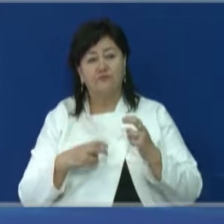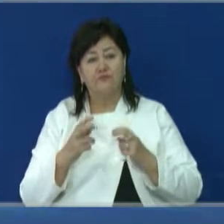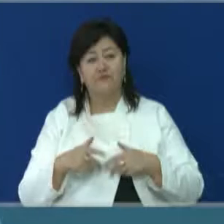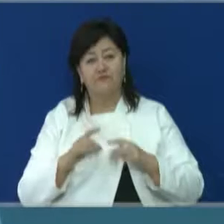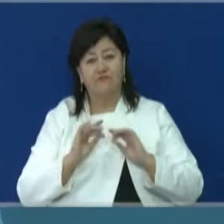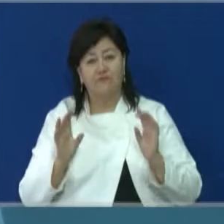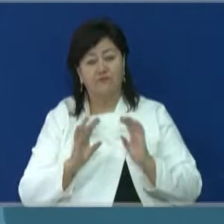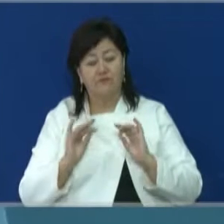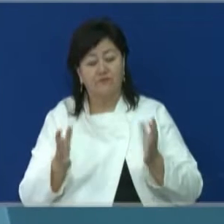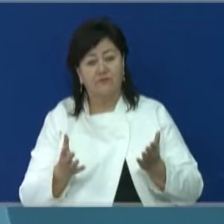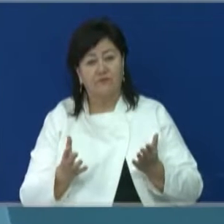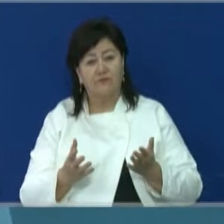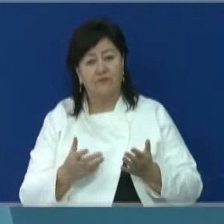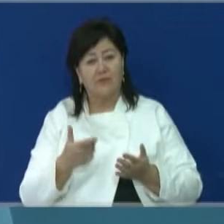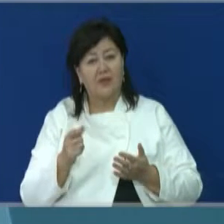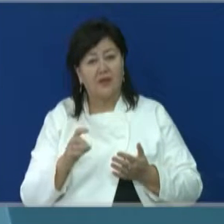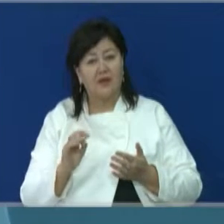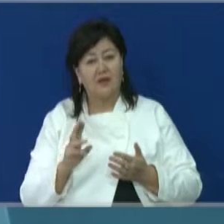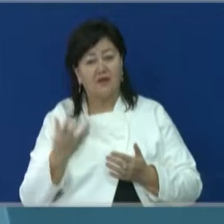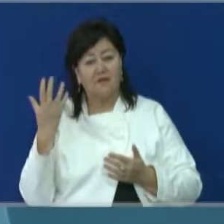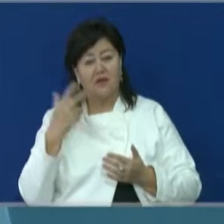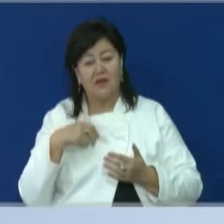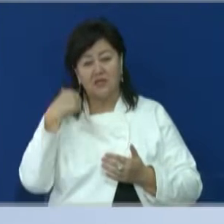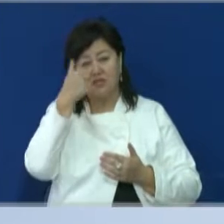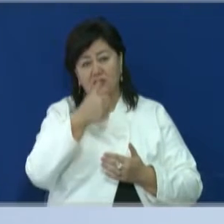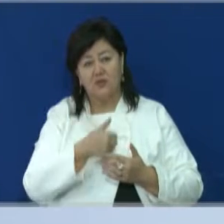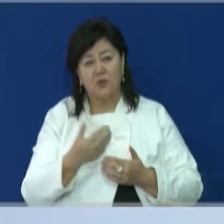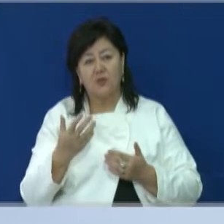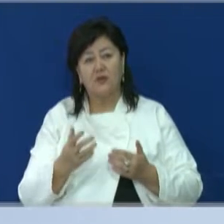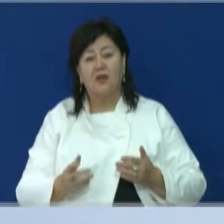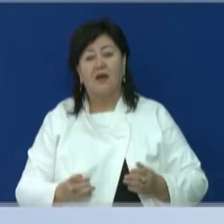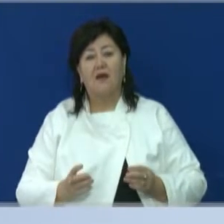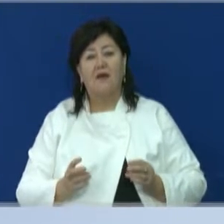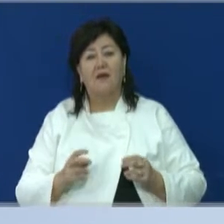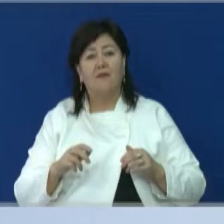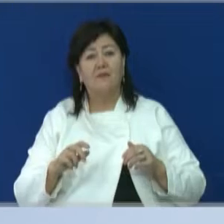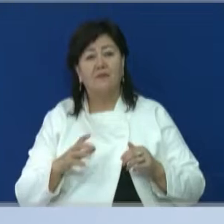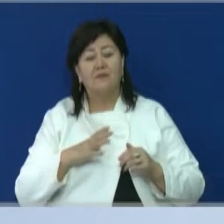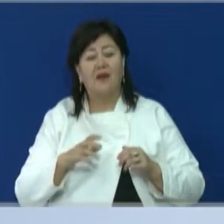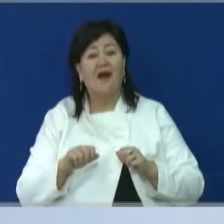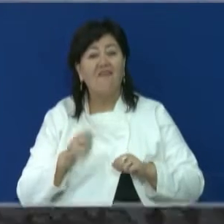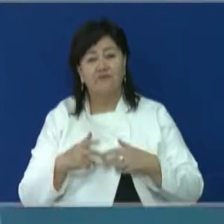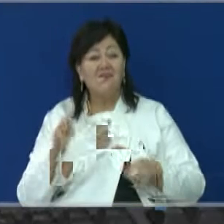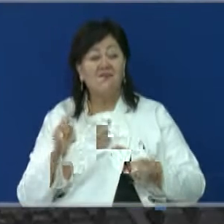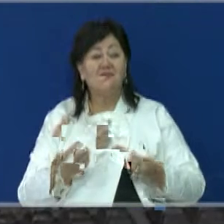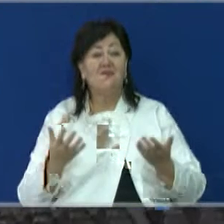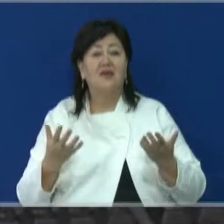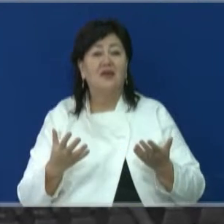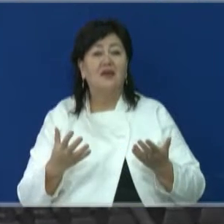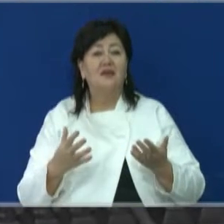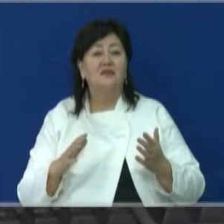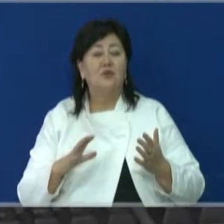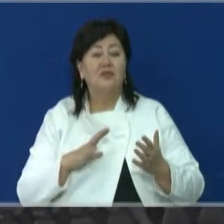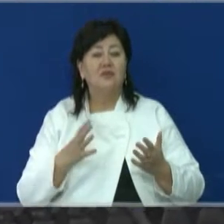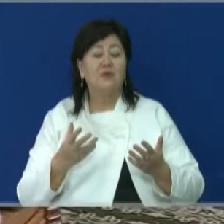берді. Дмитрий Гариков жыл сайын жылу жерлерінде апаттар орын алатын туралы айтып, жылу коммунэнерго кәсіпорындағы